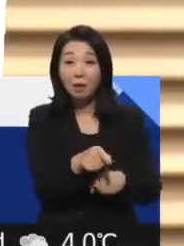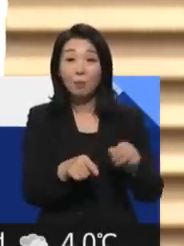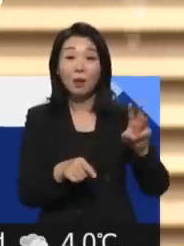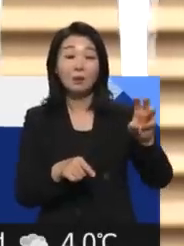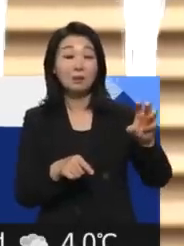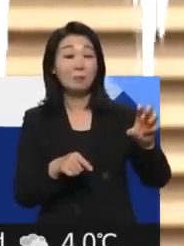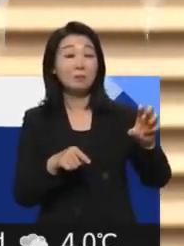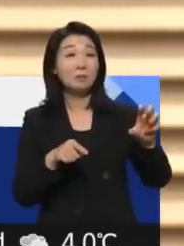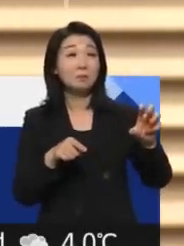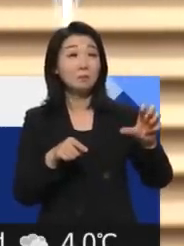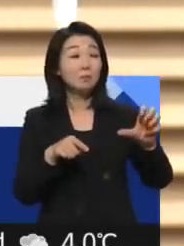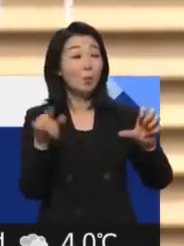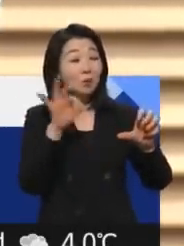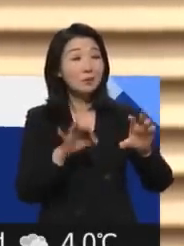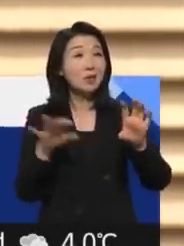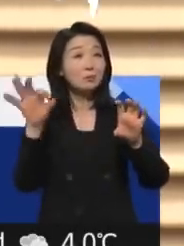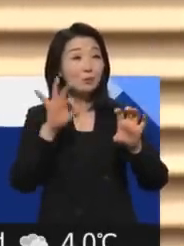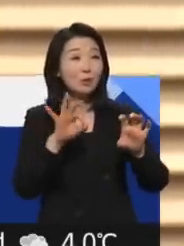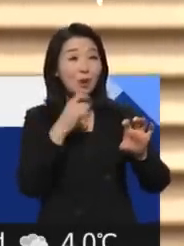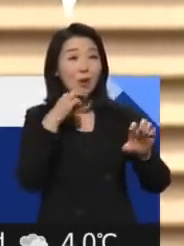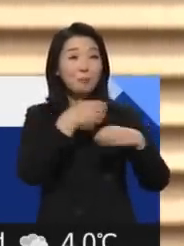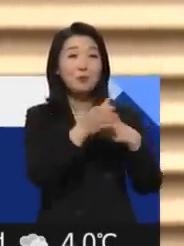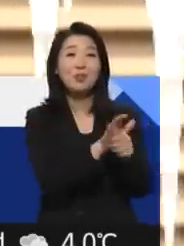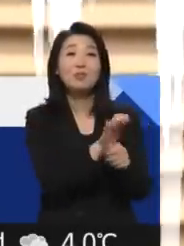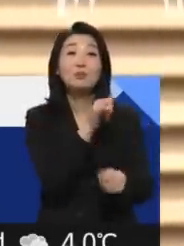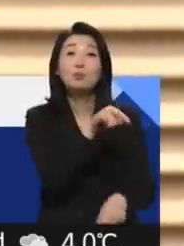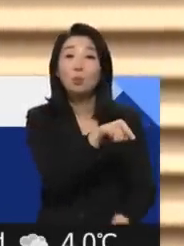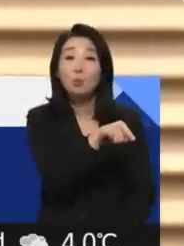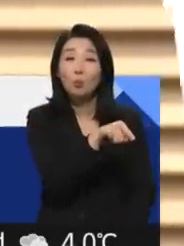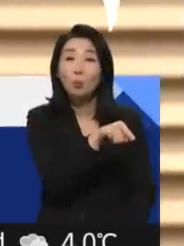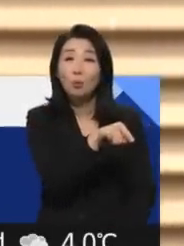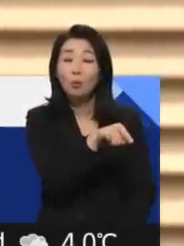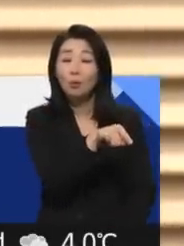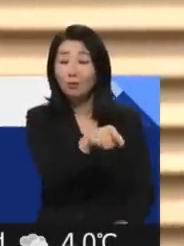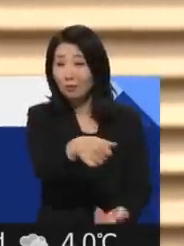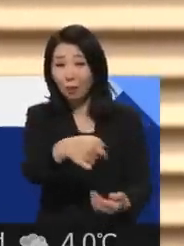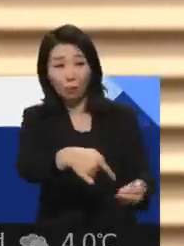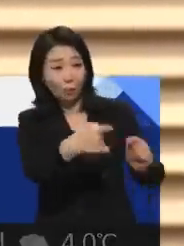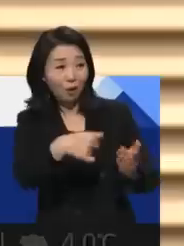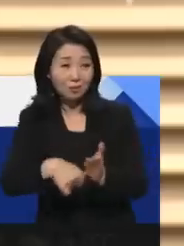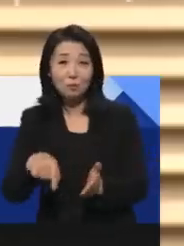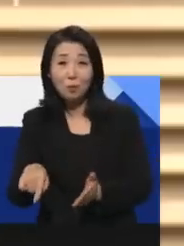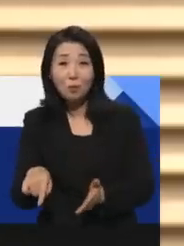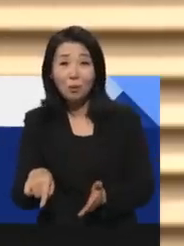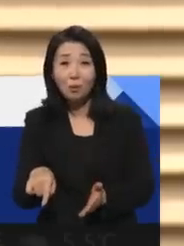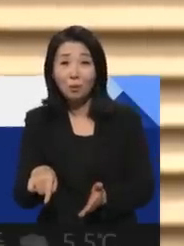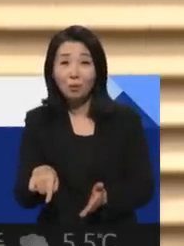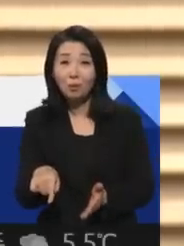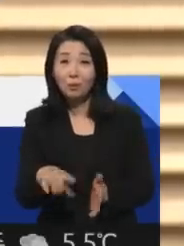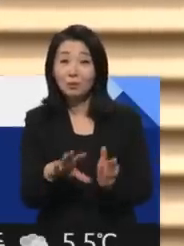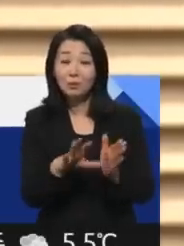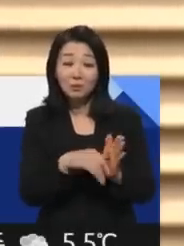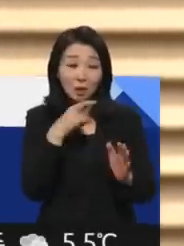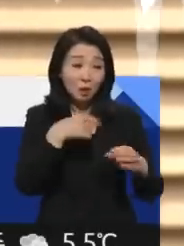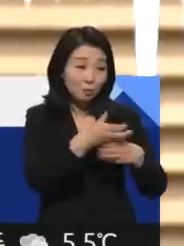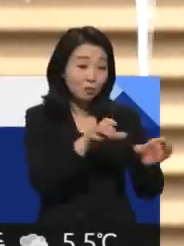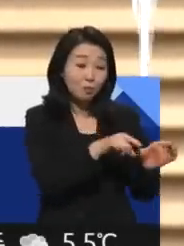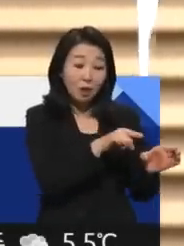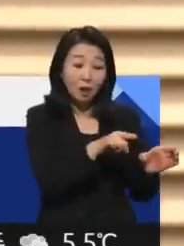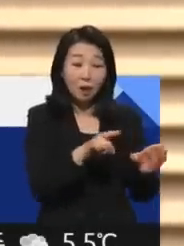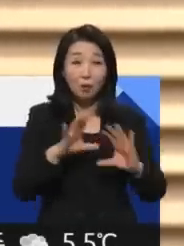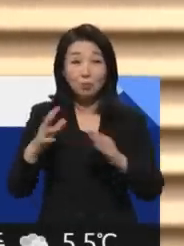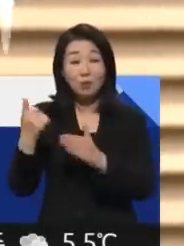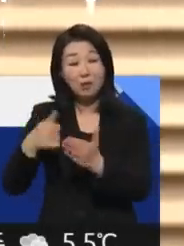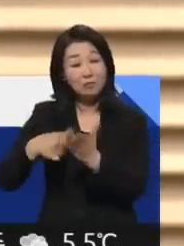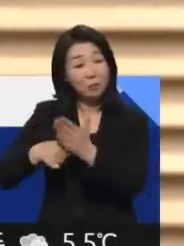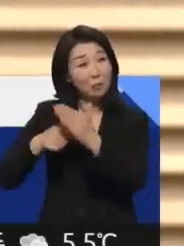40 정도는 민주당을 지지하는 분이 계신 거죠. 그렇다 그러면 민주당 그 당원이 우리 국민의힘 대표를